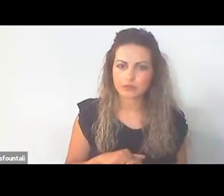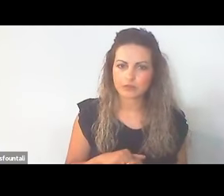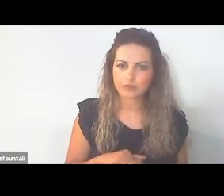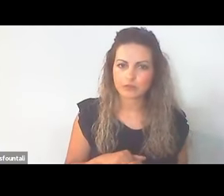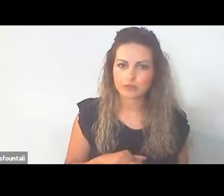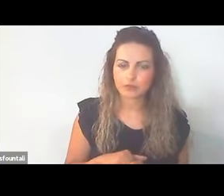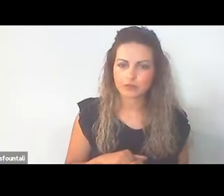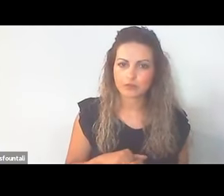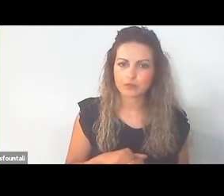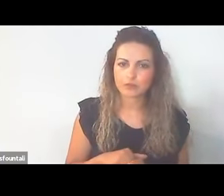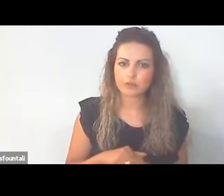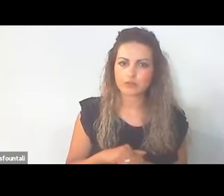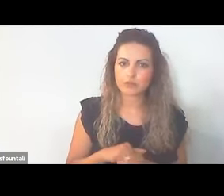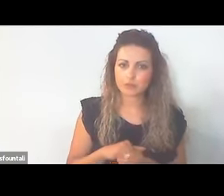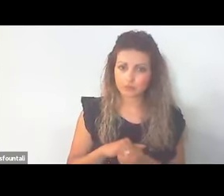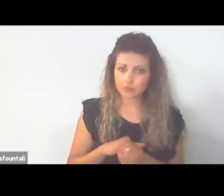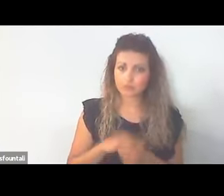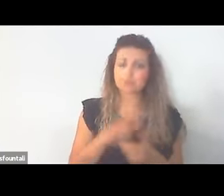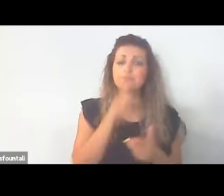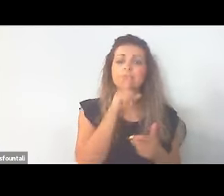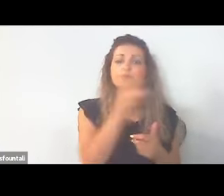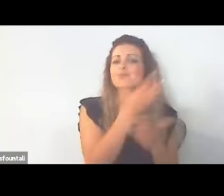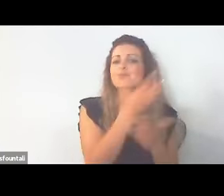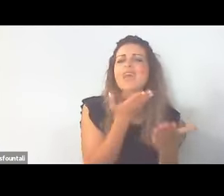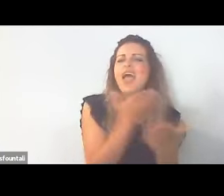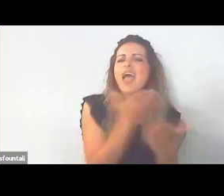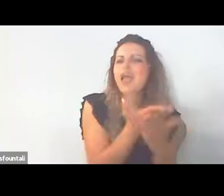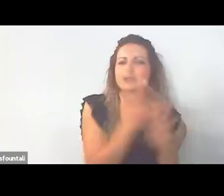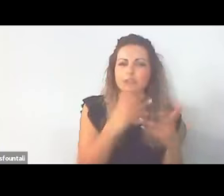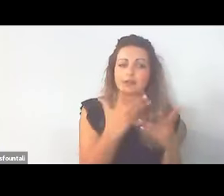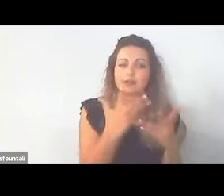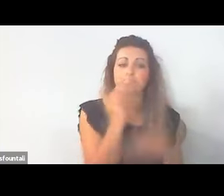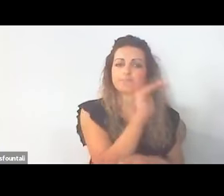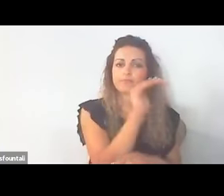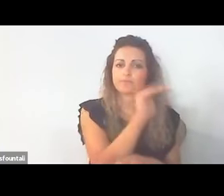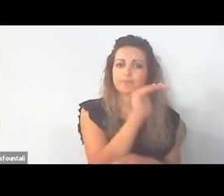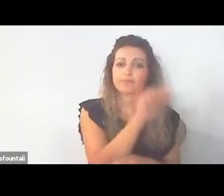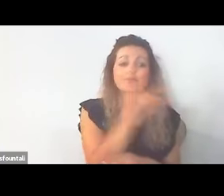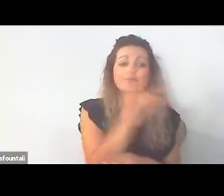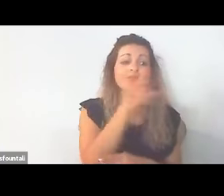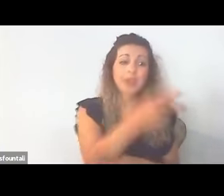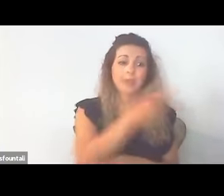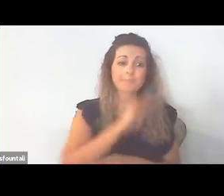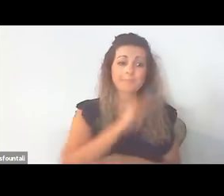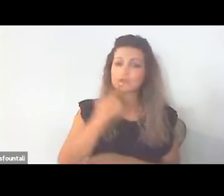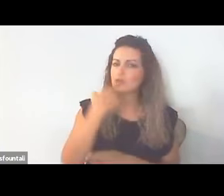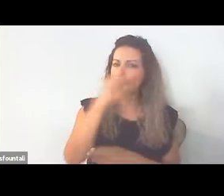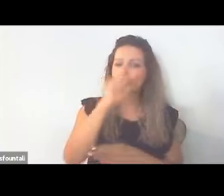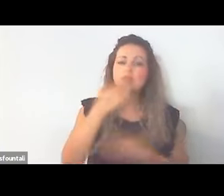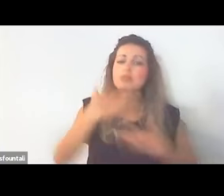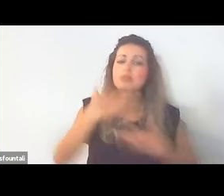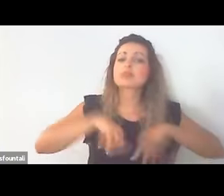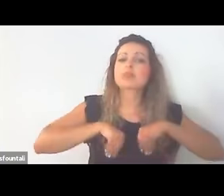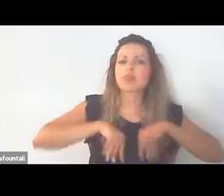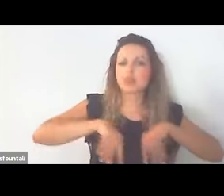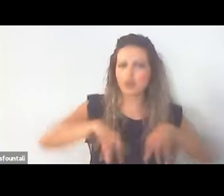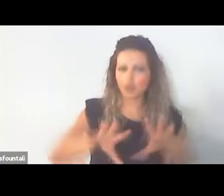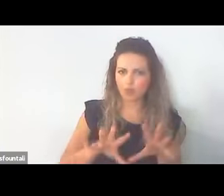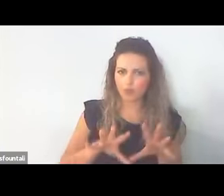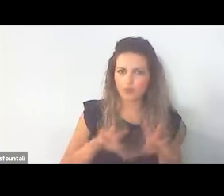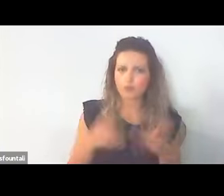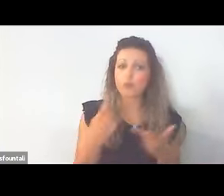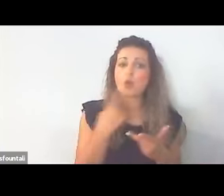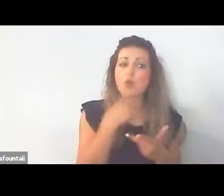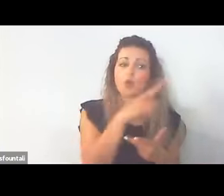οργανώσεις ήταν ότι δεν δεχόμαστε το όχι ως απάντηση, και αυτό ήταν πολύ γλαφυρό στη συγκεκριμένη εκστρατεία, καθώς την ίδια την πρόταση του